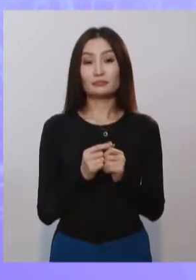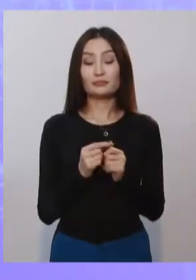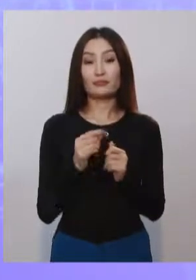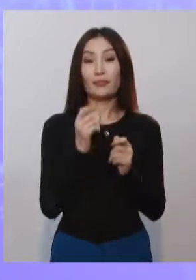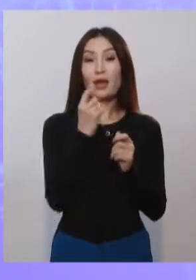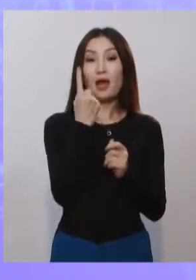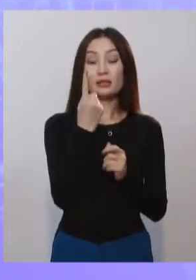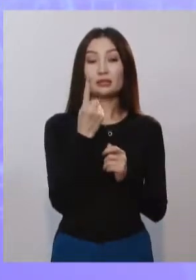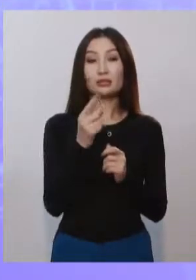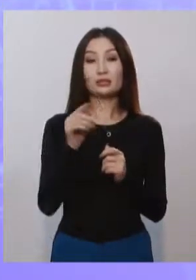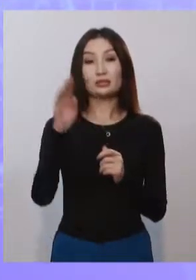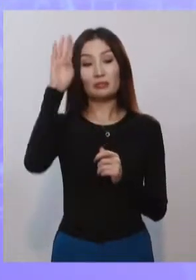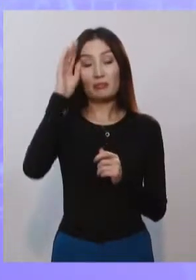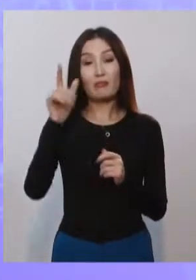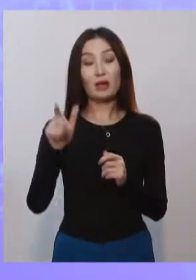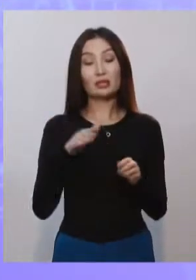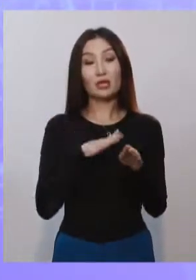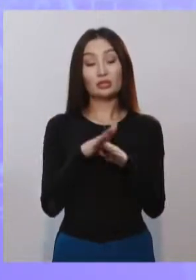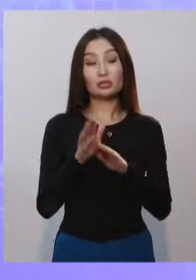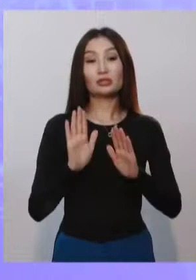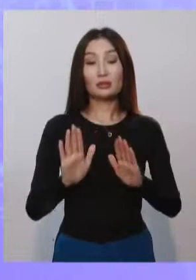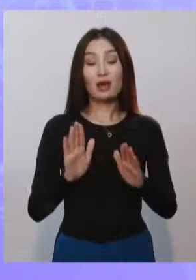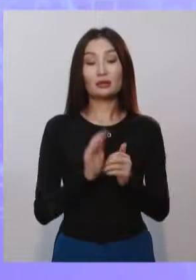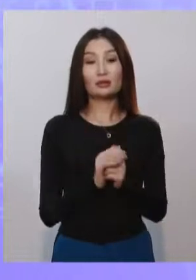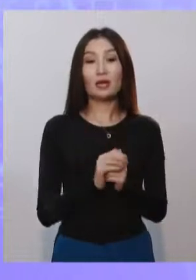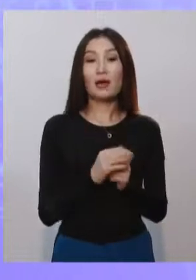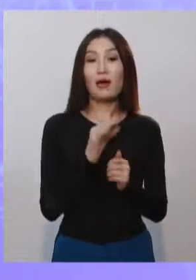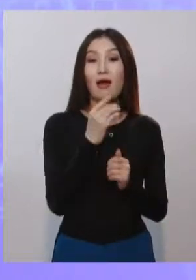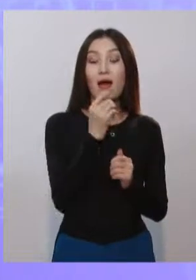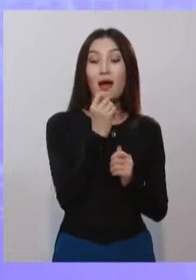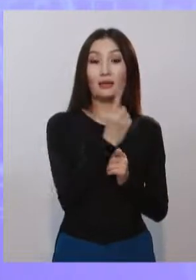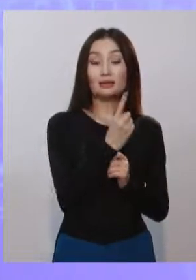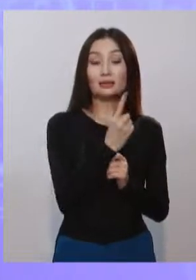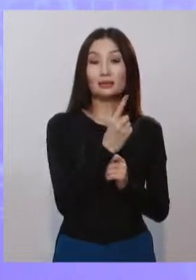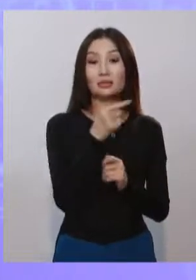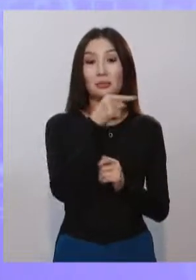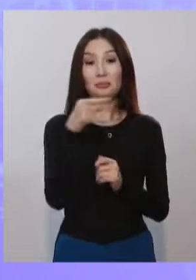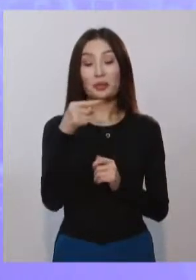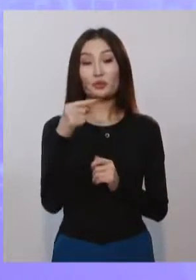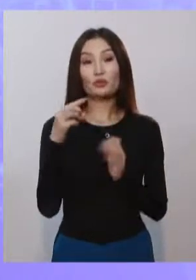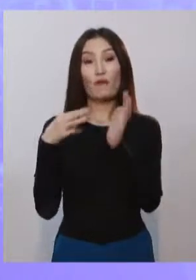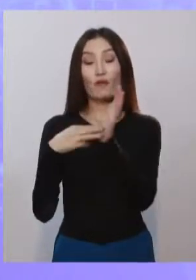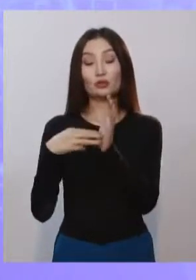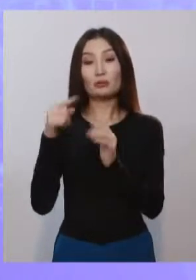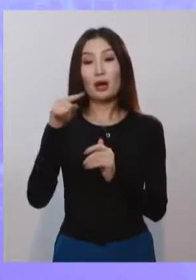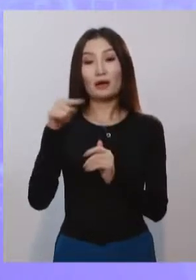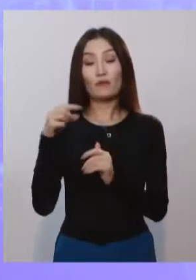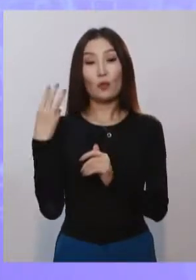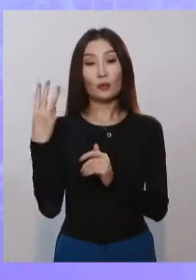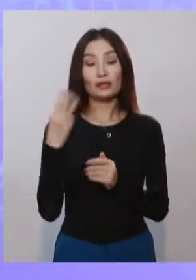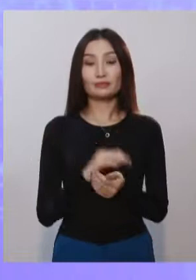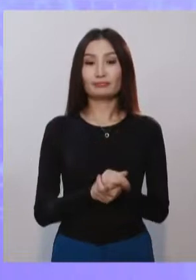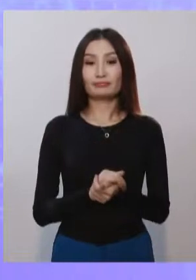один ученик решил задачу так 11 минус 8 равно 3